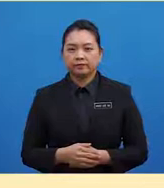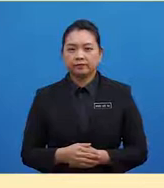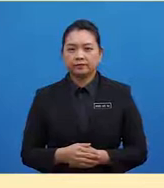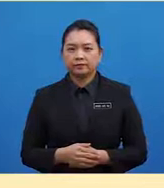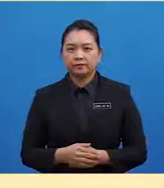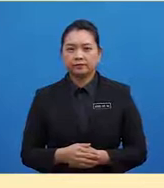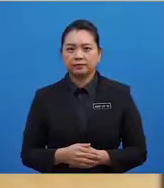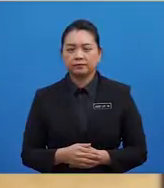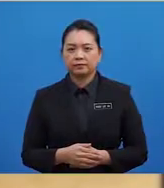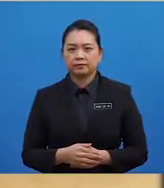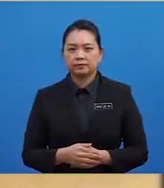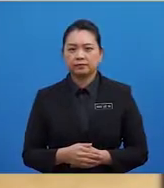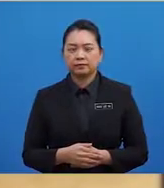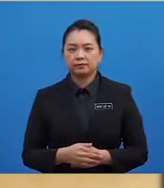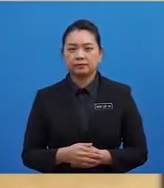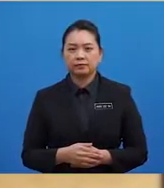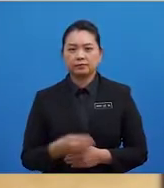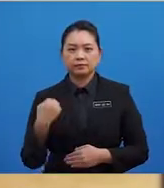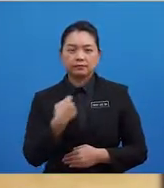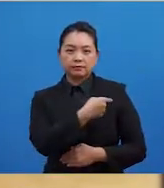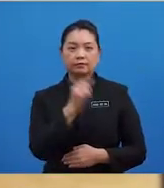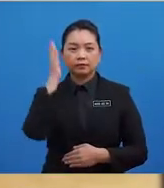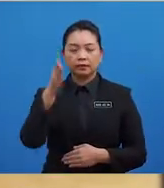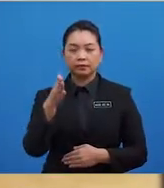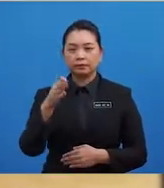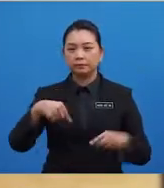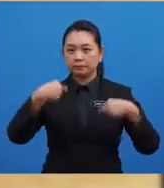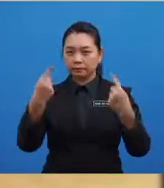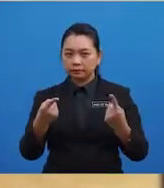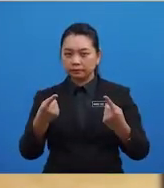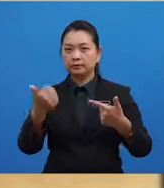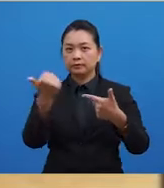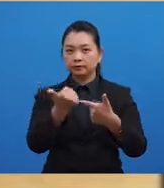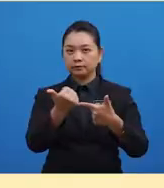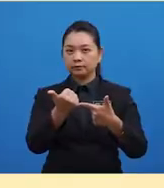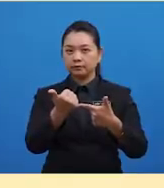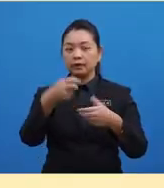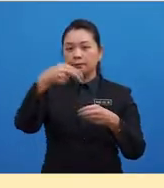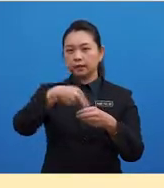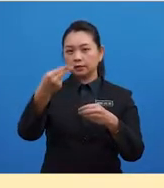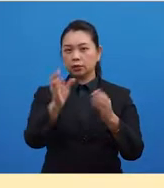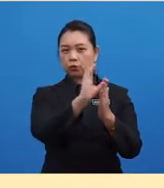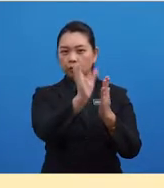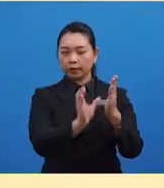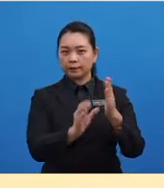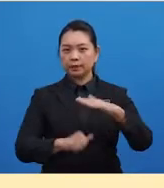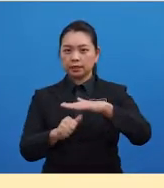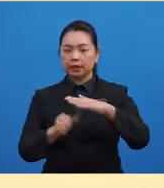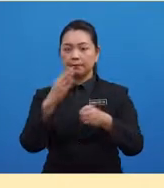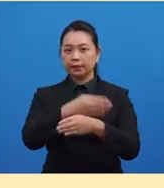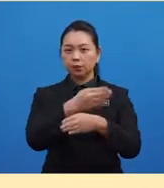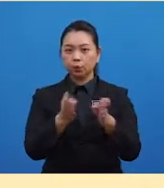betul. Baiklah, kita akan bergerak ke perkara kedua, iaitu menghasilkan